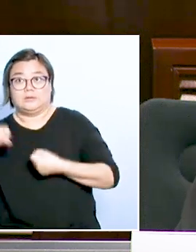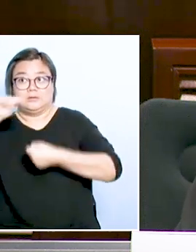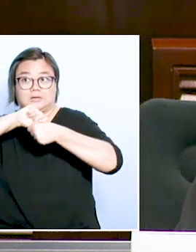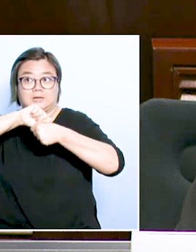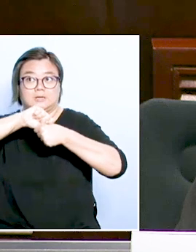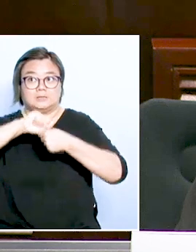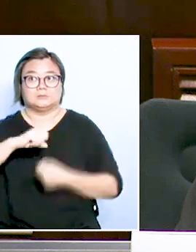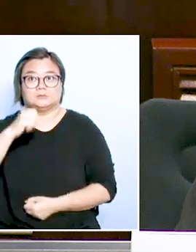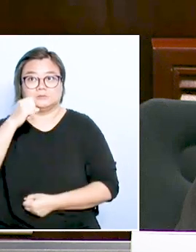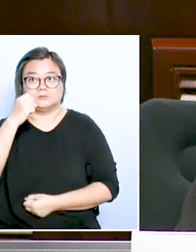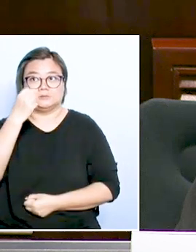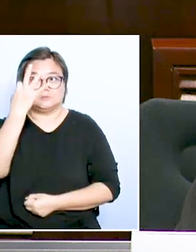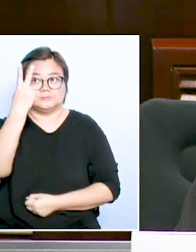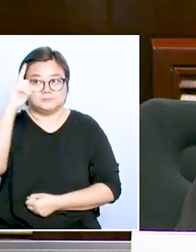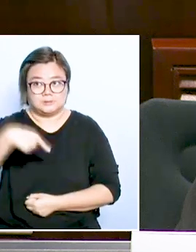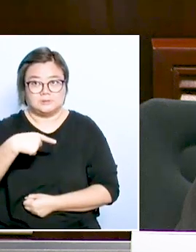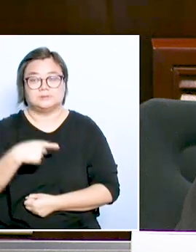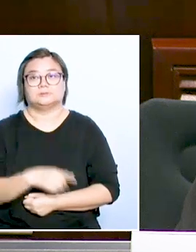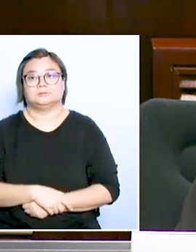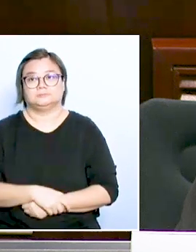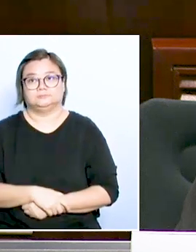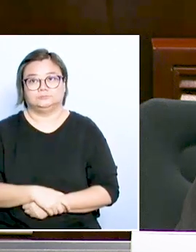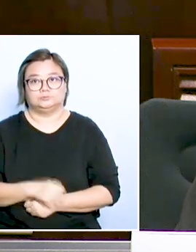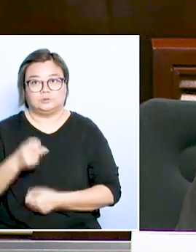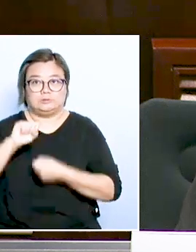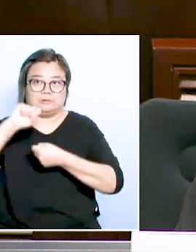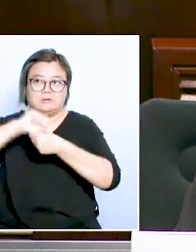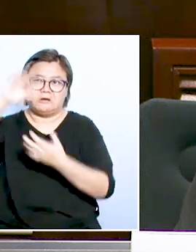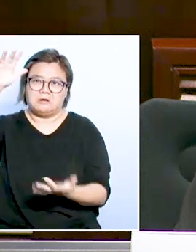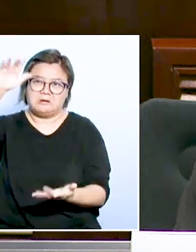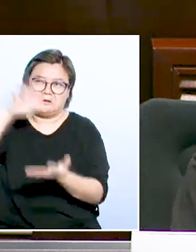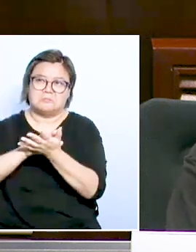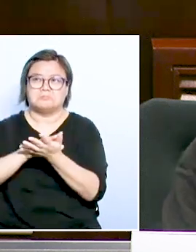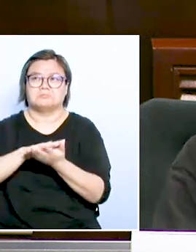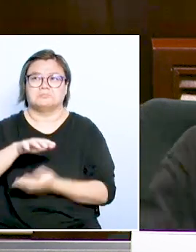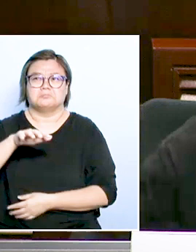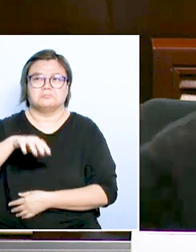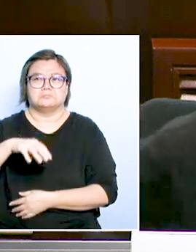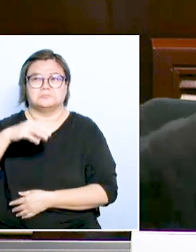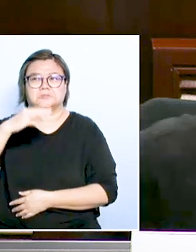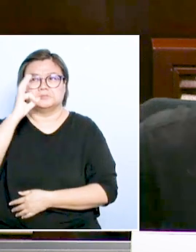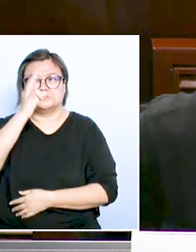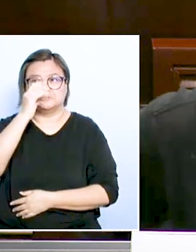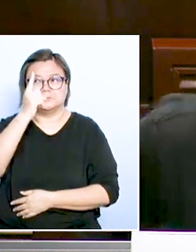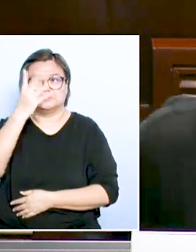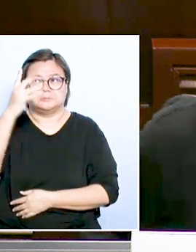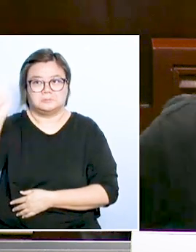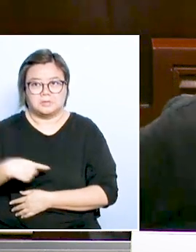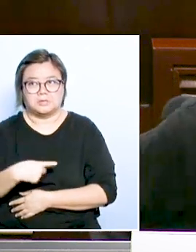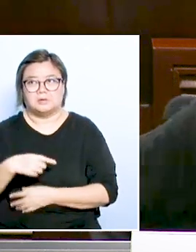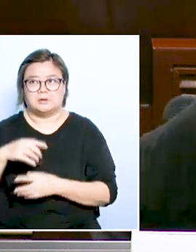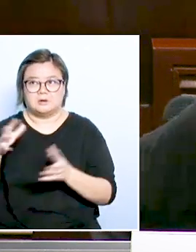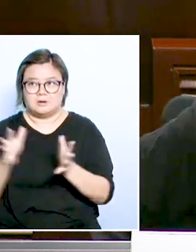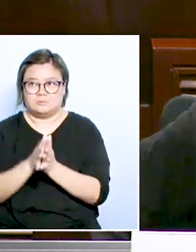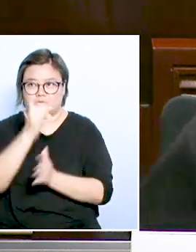同埋3140萬，加埋咧就6340萬去照顧呢班人，加埋都唔夠1億，阿